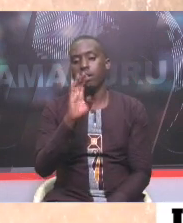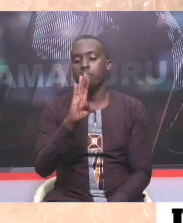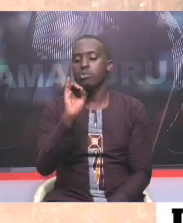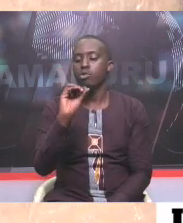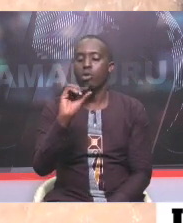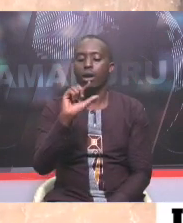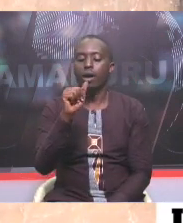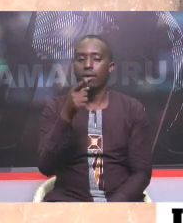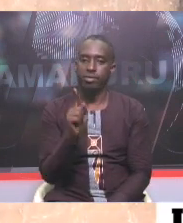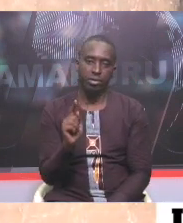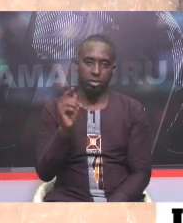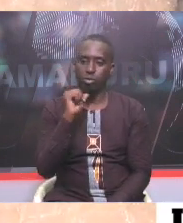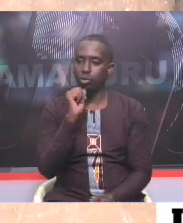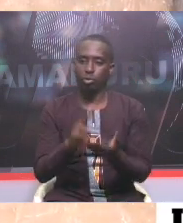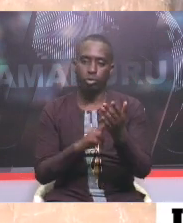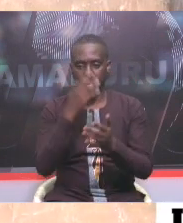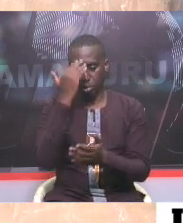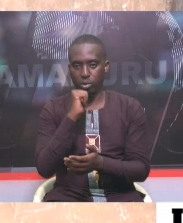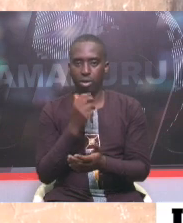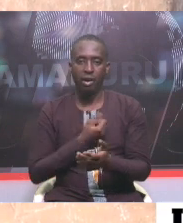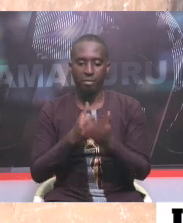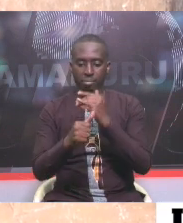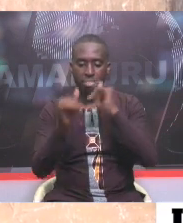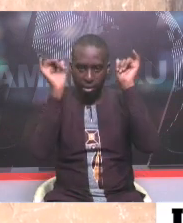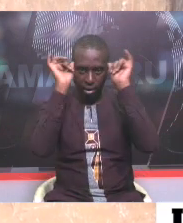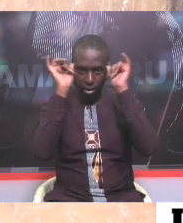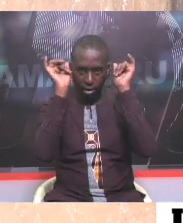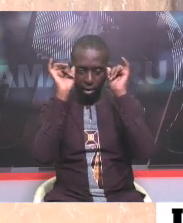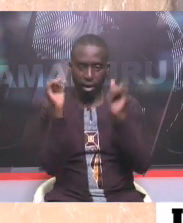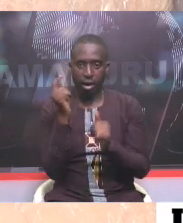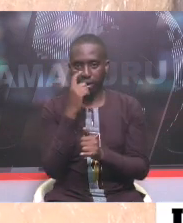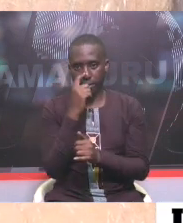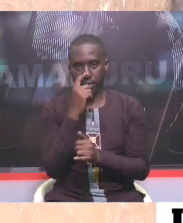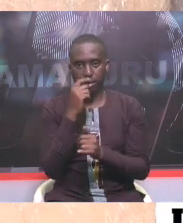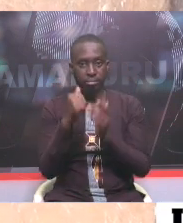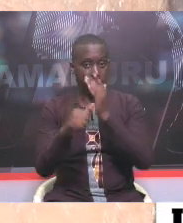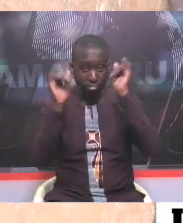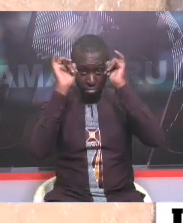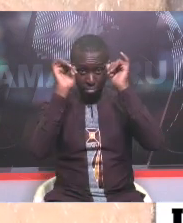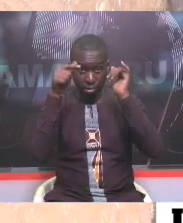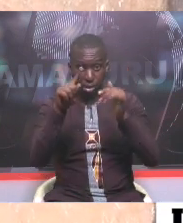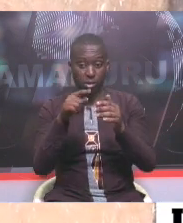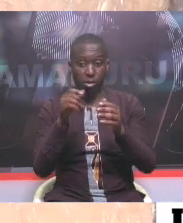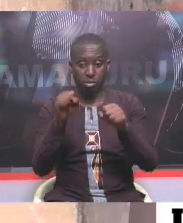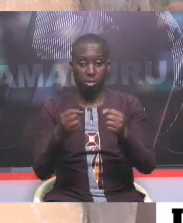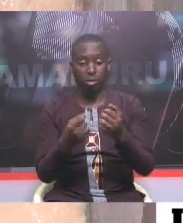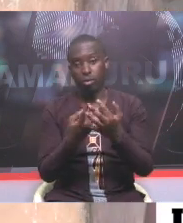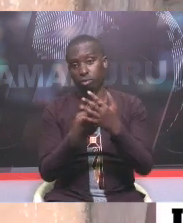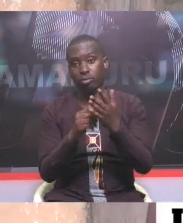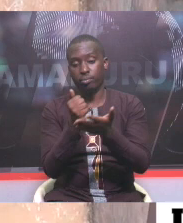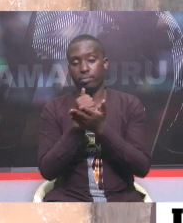ntabwo tuyicana kubera ko tutagira amase kandi amase nibwo gacana biyogaze.